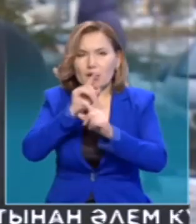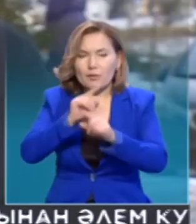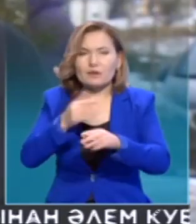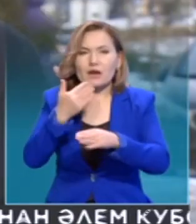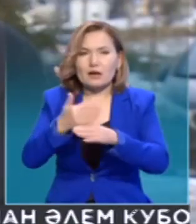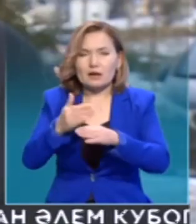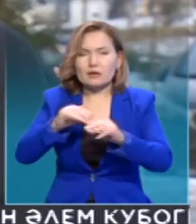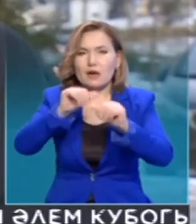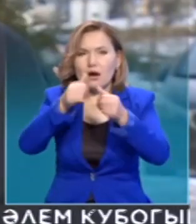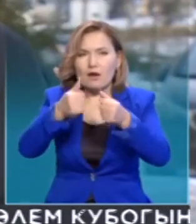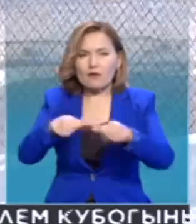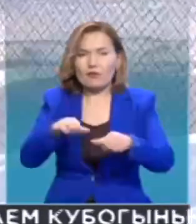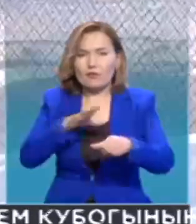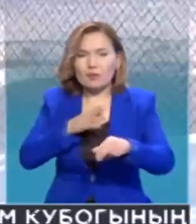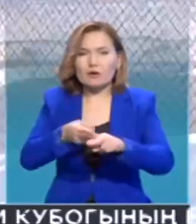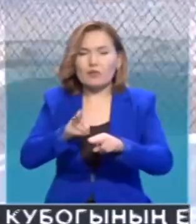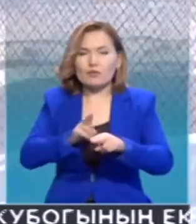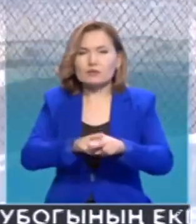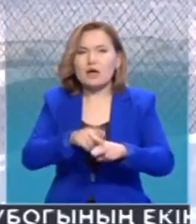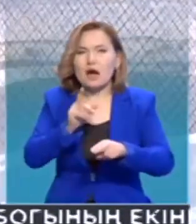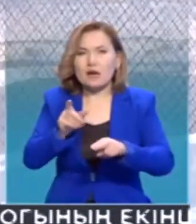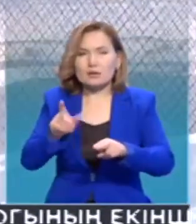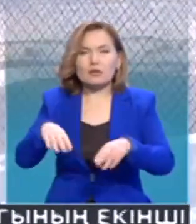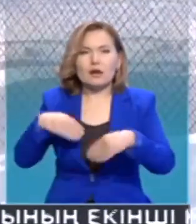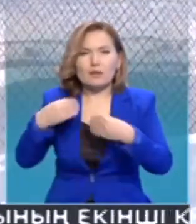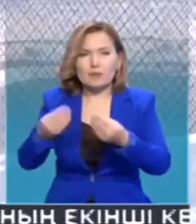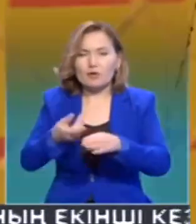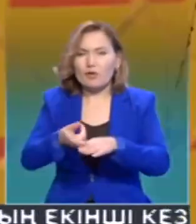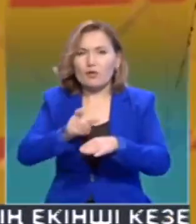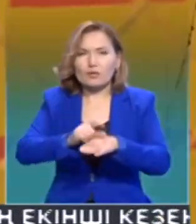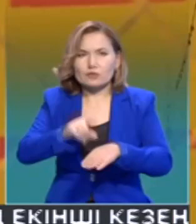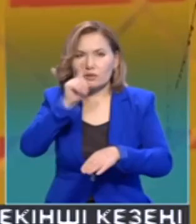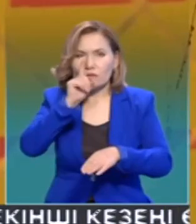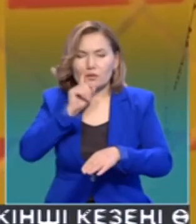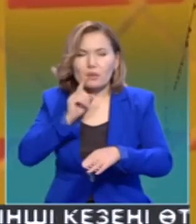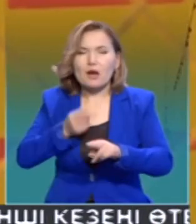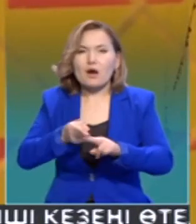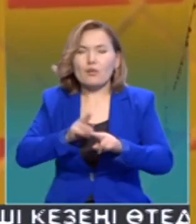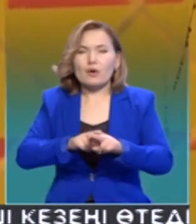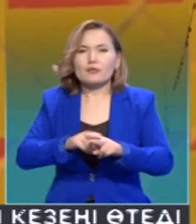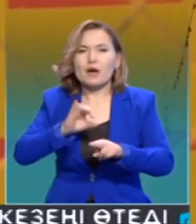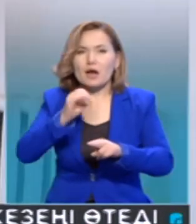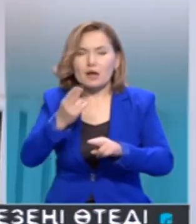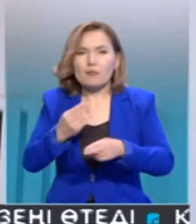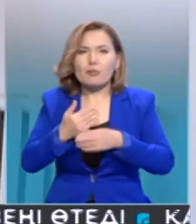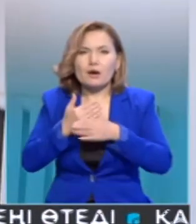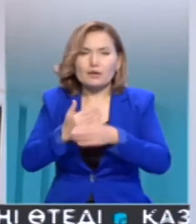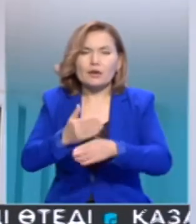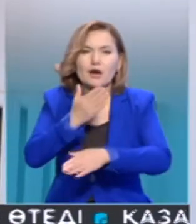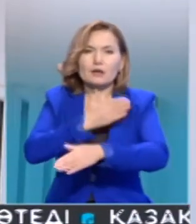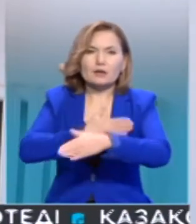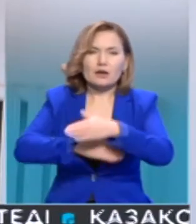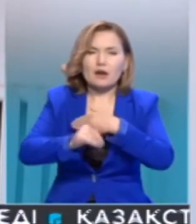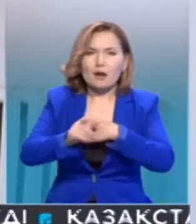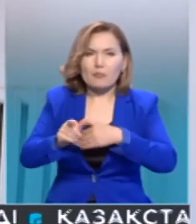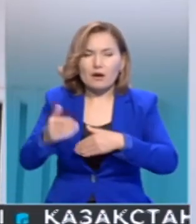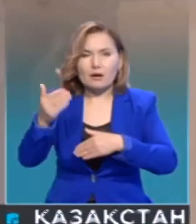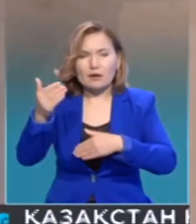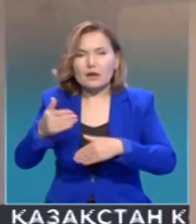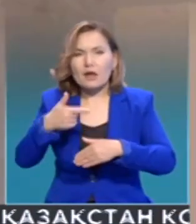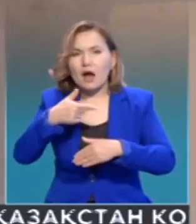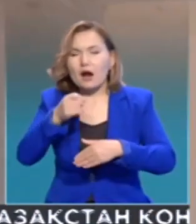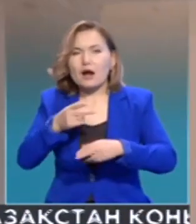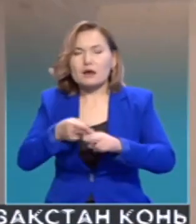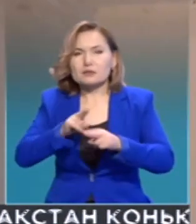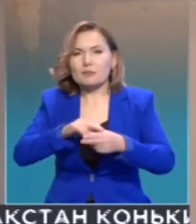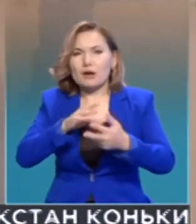яғни рассрочка деп айтады, сондай береді. Тұрғындар үшін бұдан да тиімді жеңілдіктер қарастырылған. Мәселен, әлеуметтік көмекке мұқтаж отбасылардың газ орнатуға кеткен